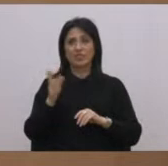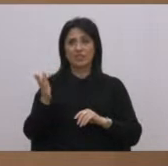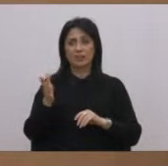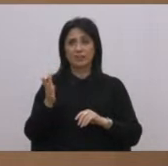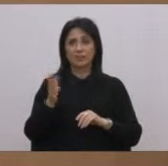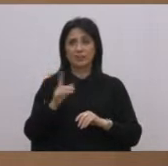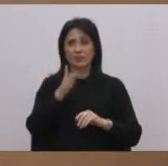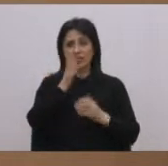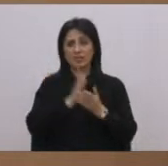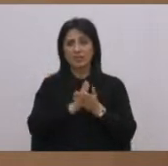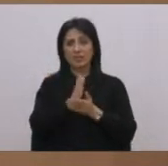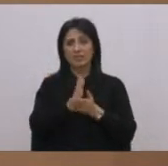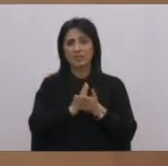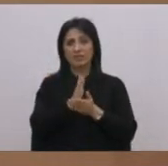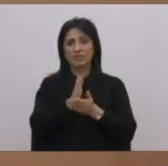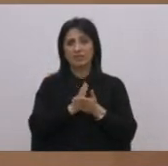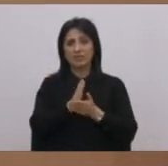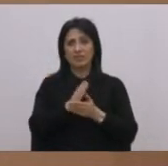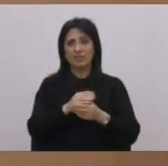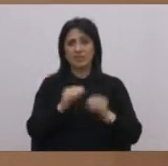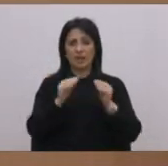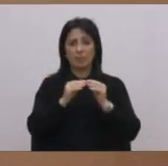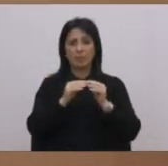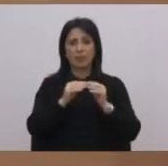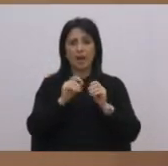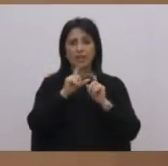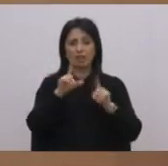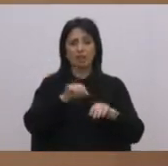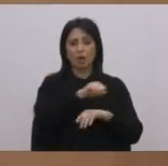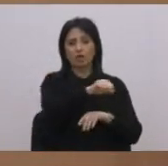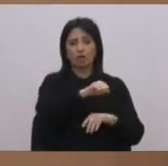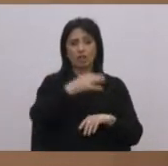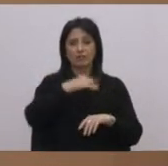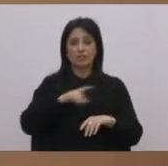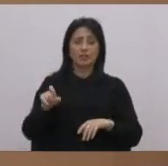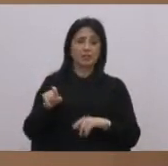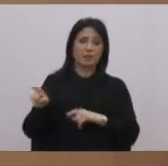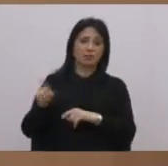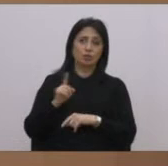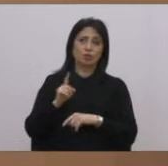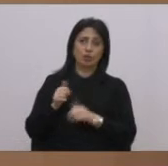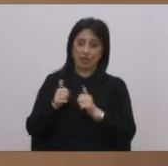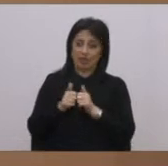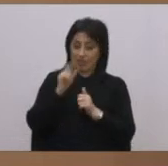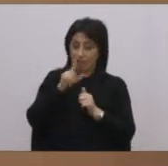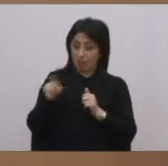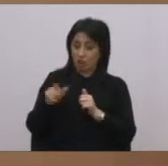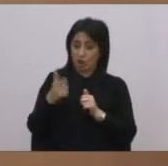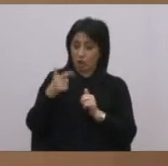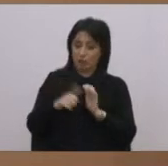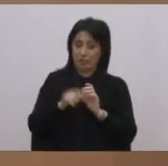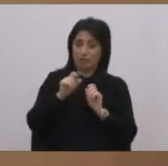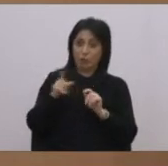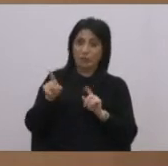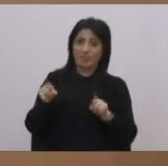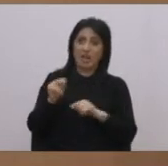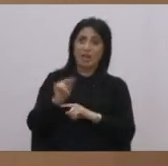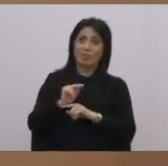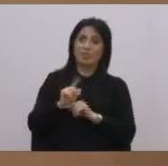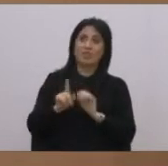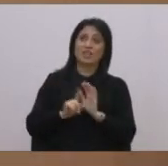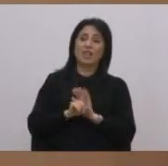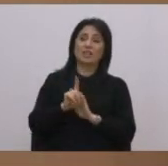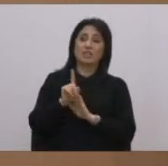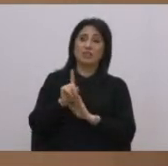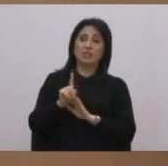Romlebiți, slăbia da, ucet mi-a te scola și ataron, tau și și lebi imis gamorom. Kverze scola, ozdam eu scola, romlis reabilitația zdai